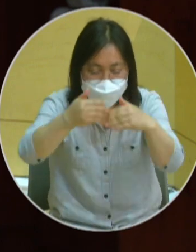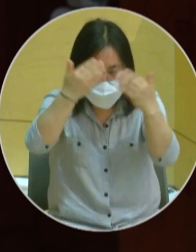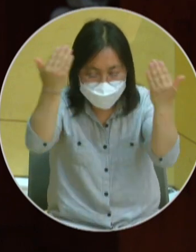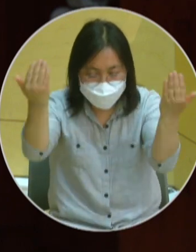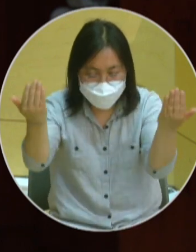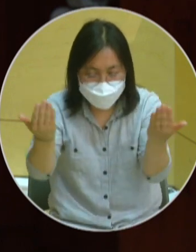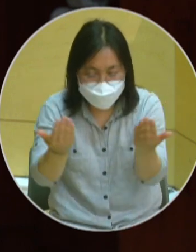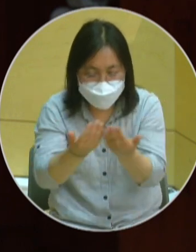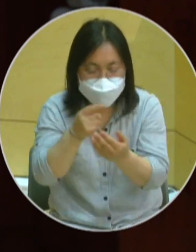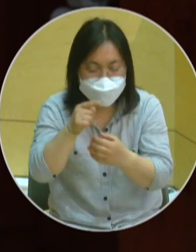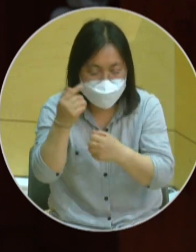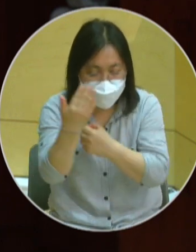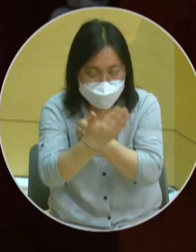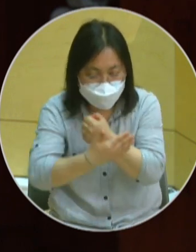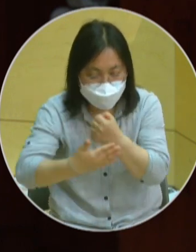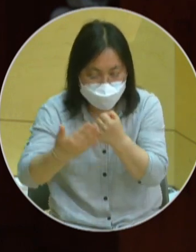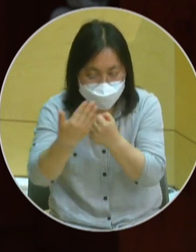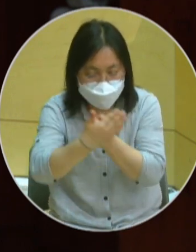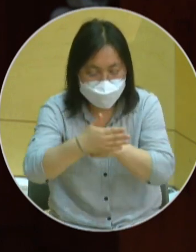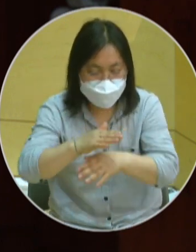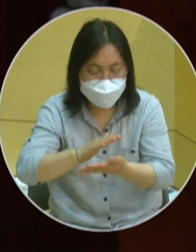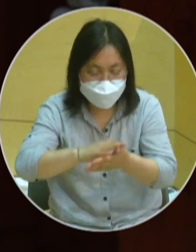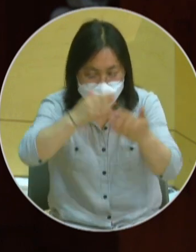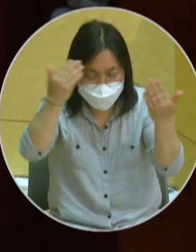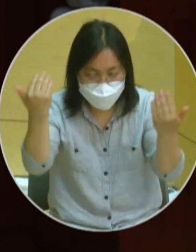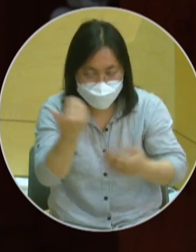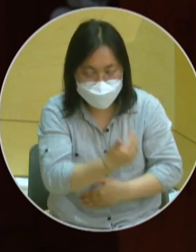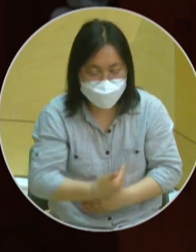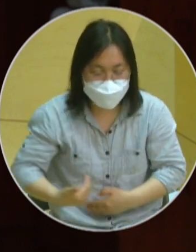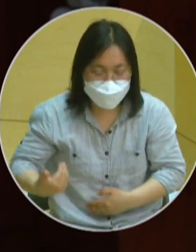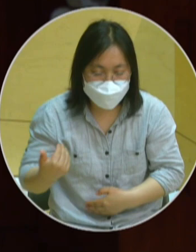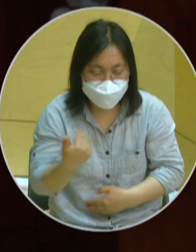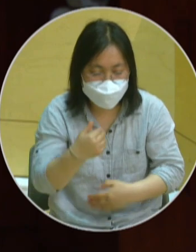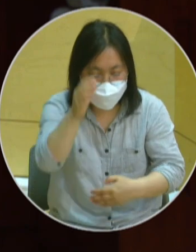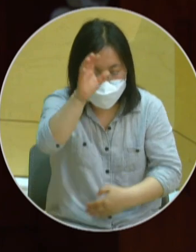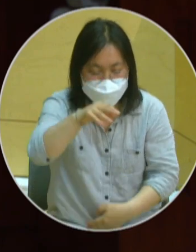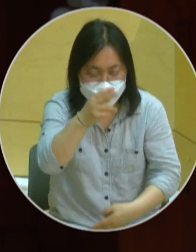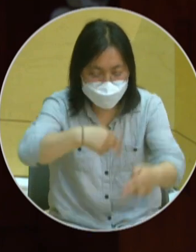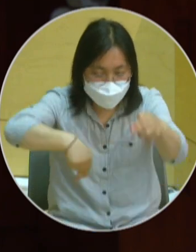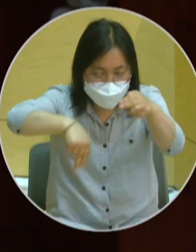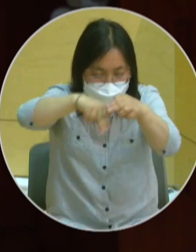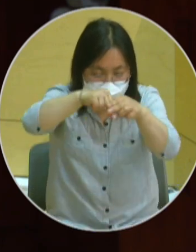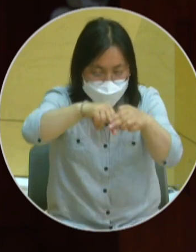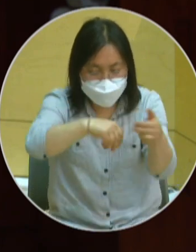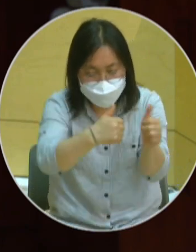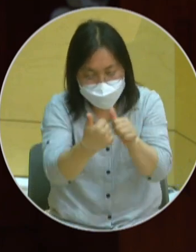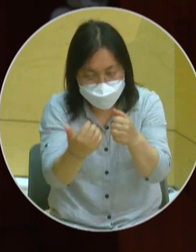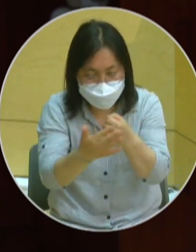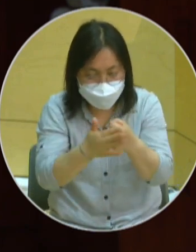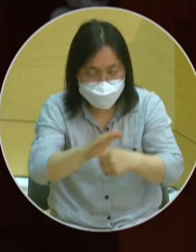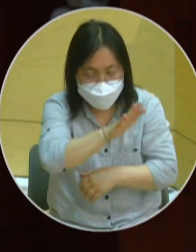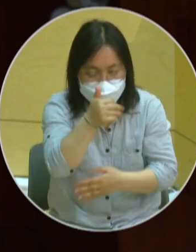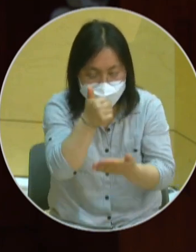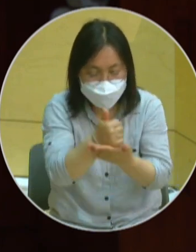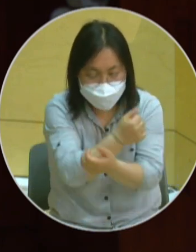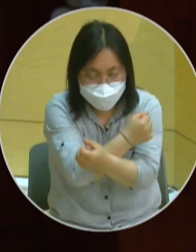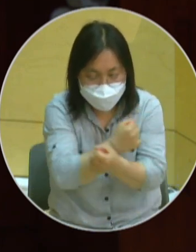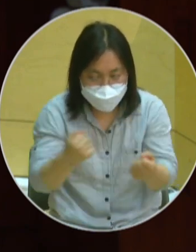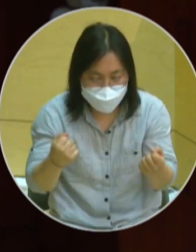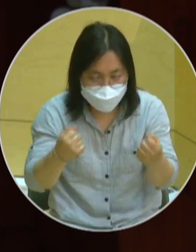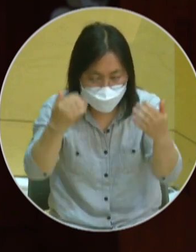것이 은혜입니다. 온 몸을 던져 십자가에서 죽으심으로 우리의 죄와 허물을 용서하신